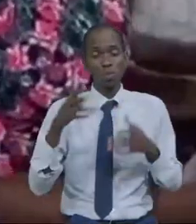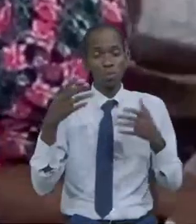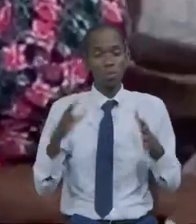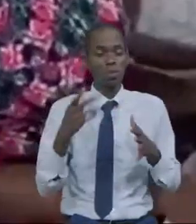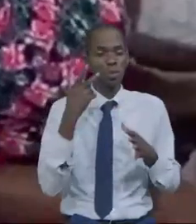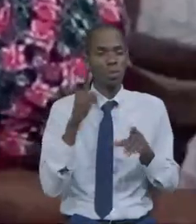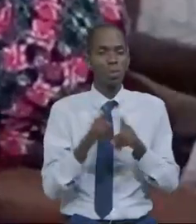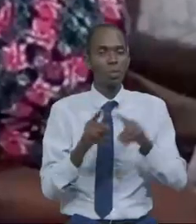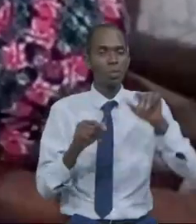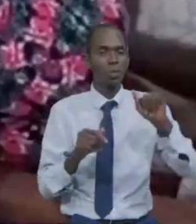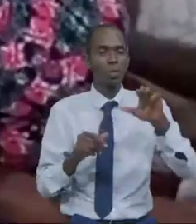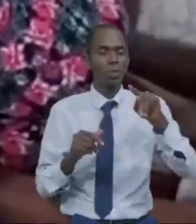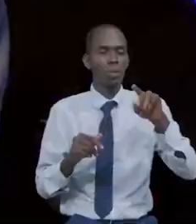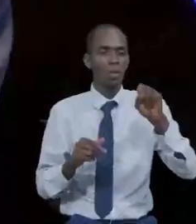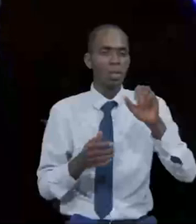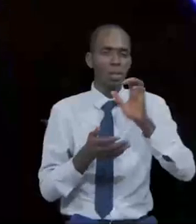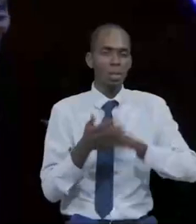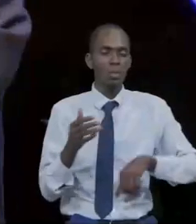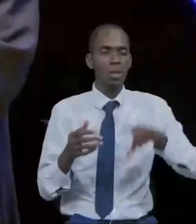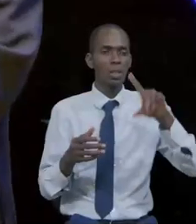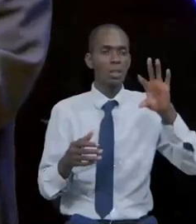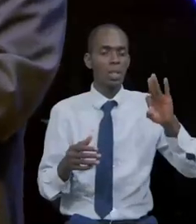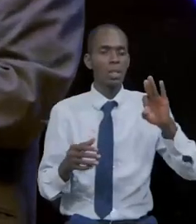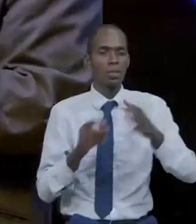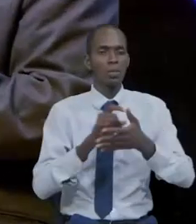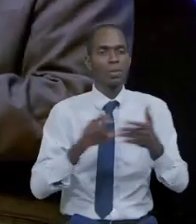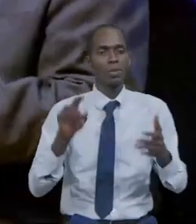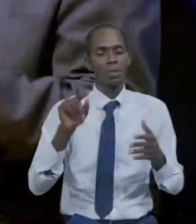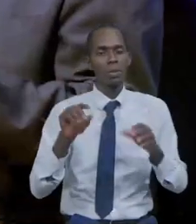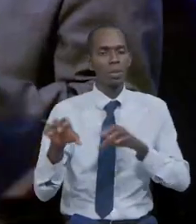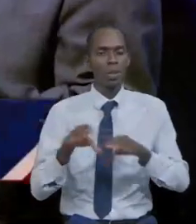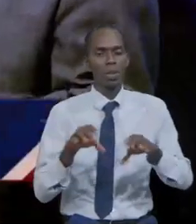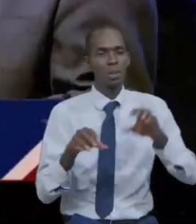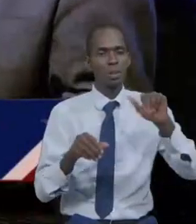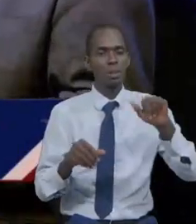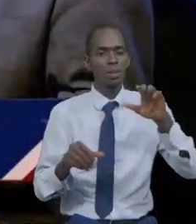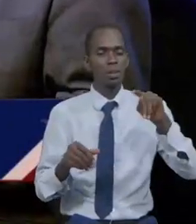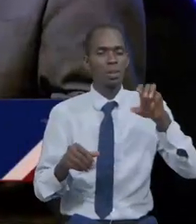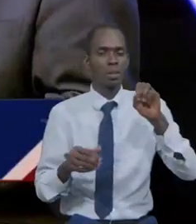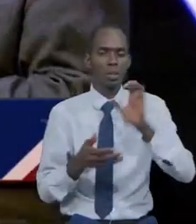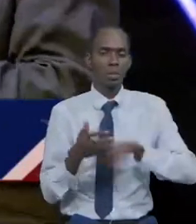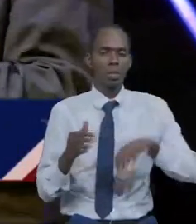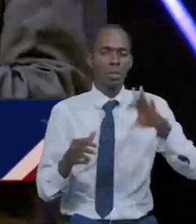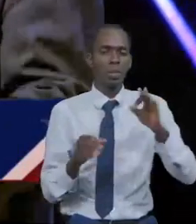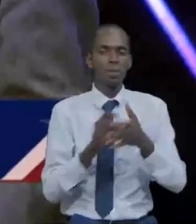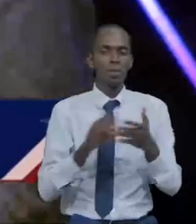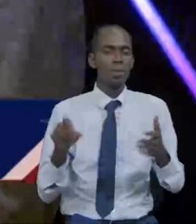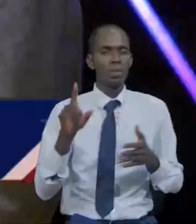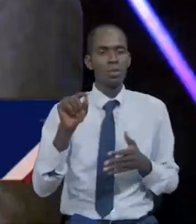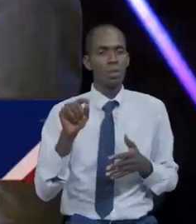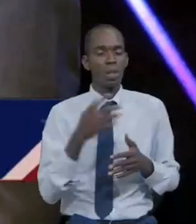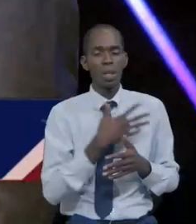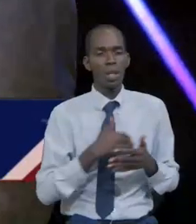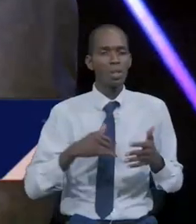Actes. Actes chapitre 9, verset 20. Et aussitôt,